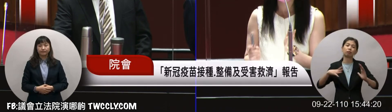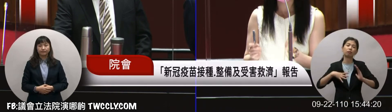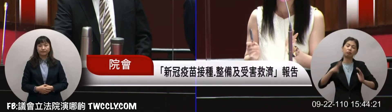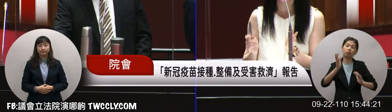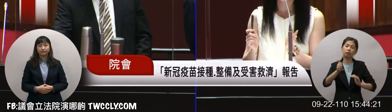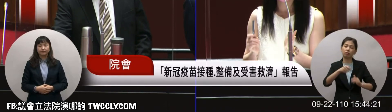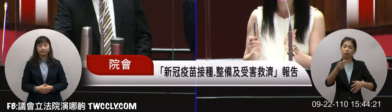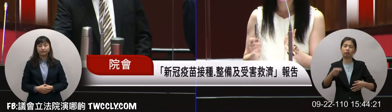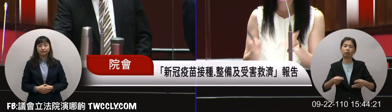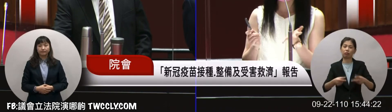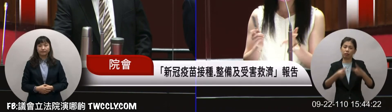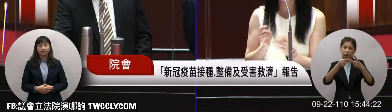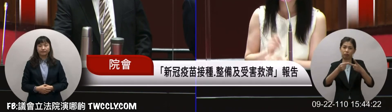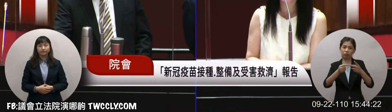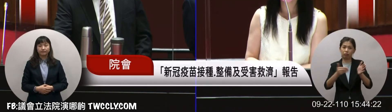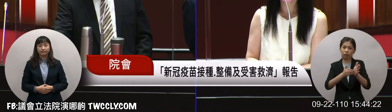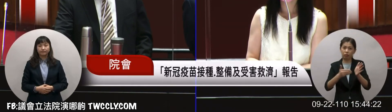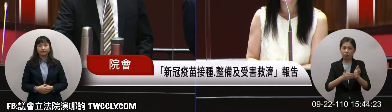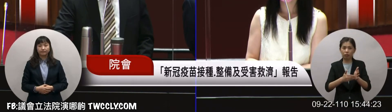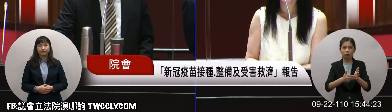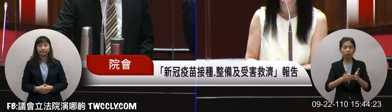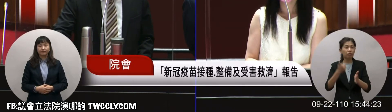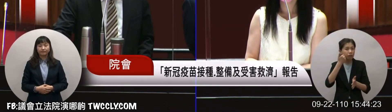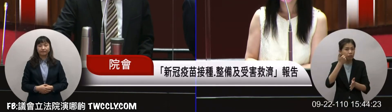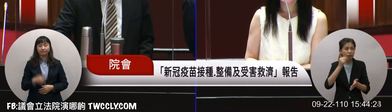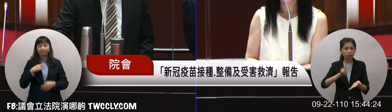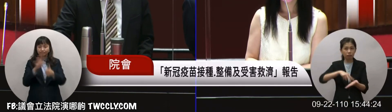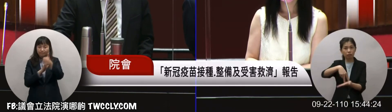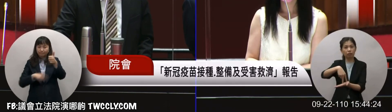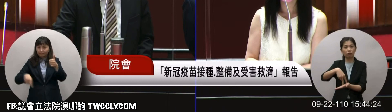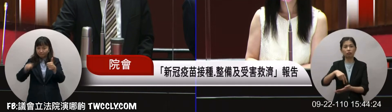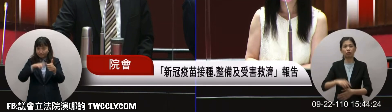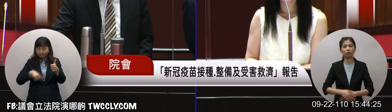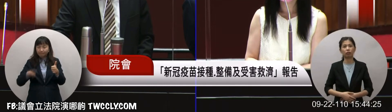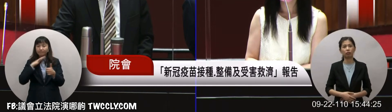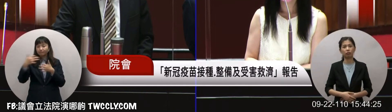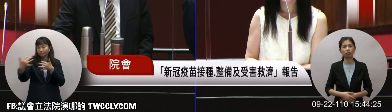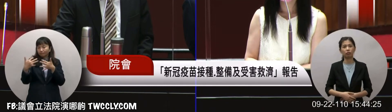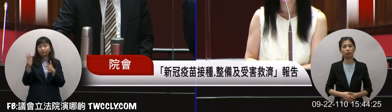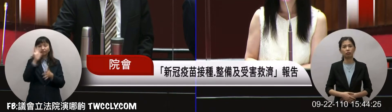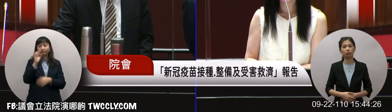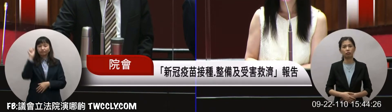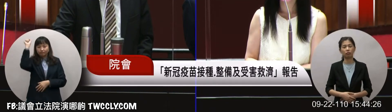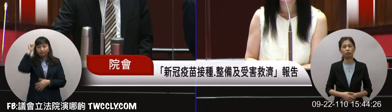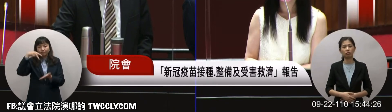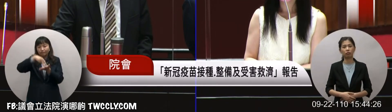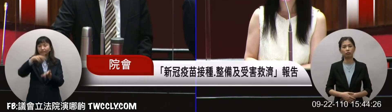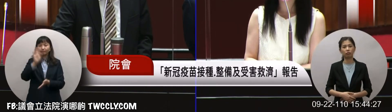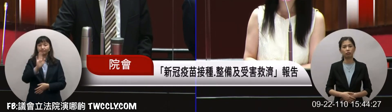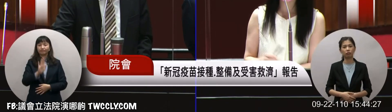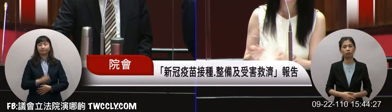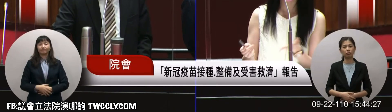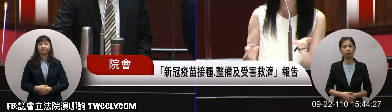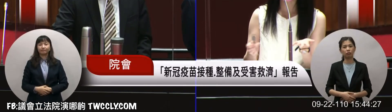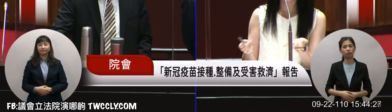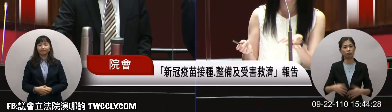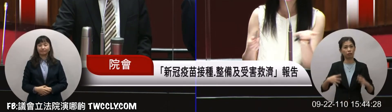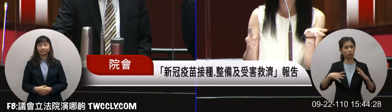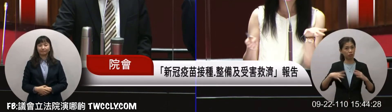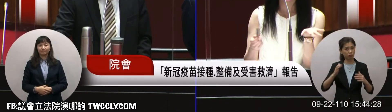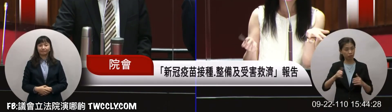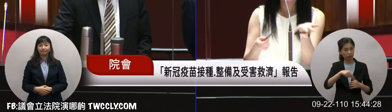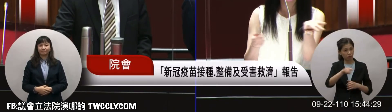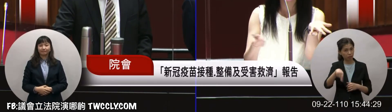第二剂的，可以站起来吗？ 我们官员是来打选，不举手不站起来。 那官员可以就